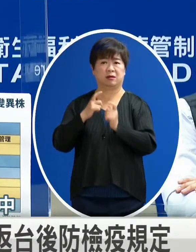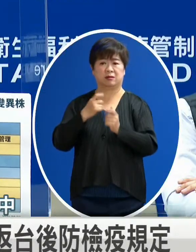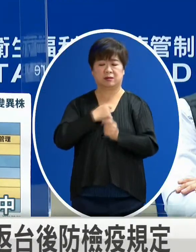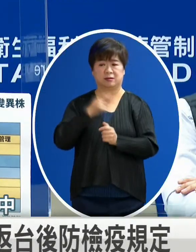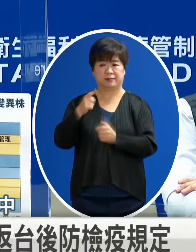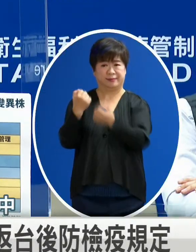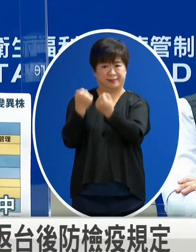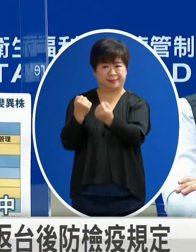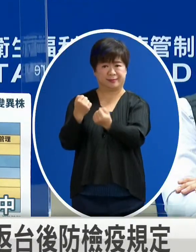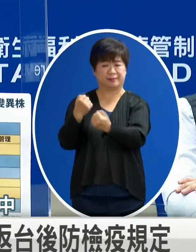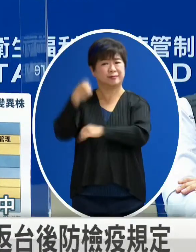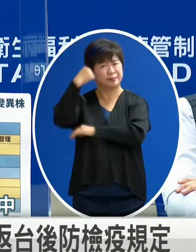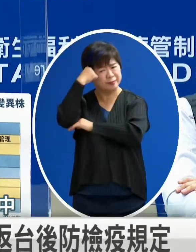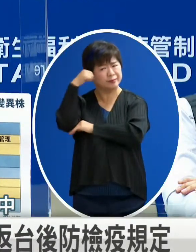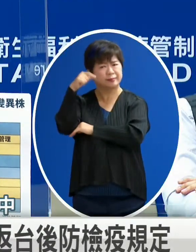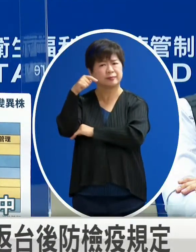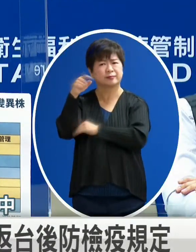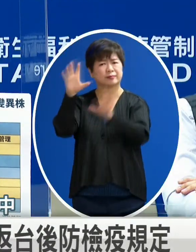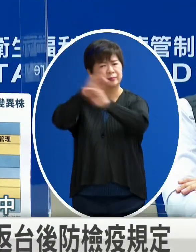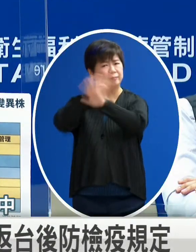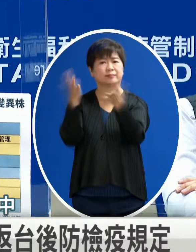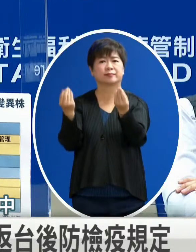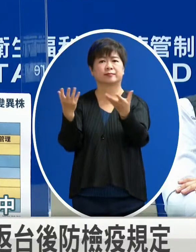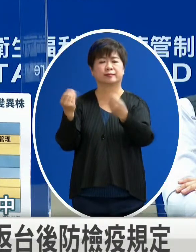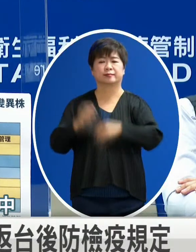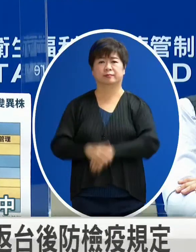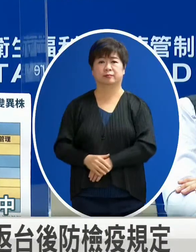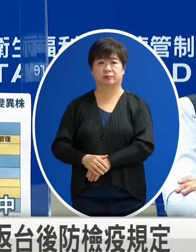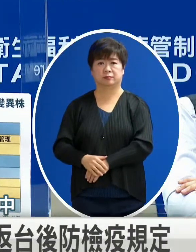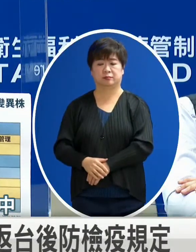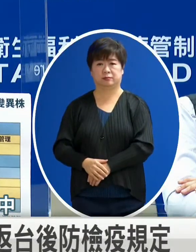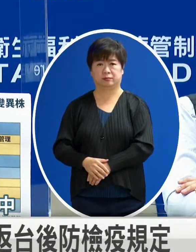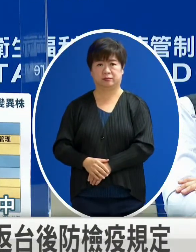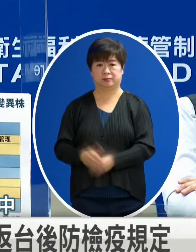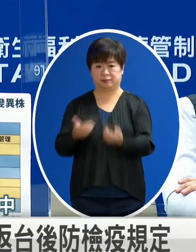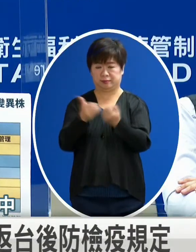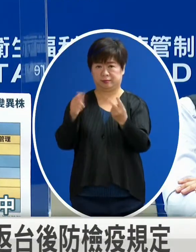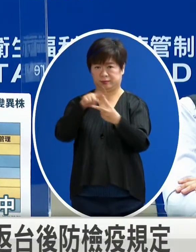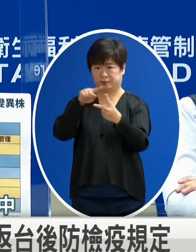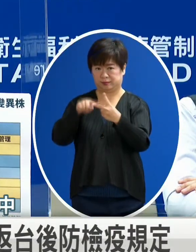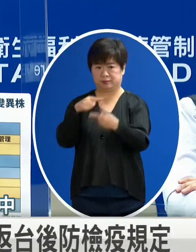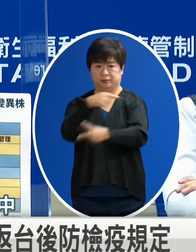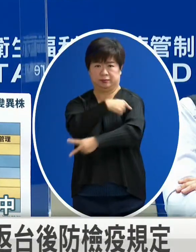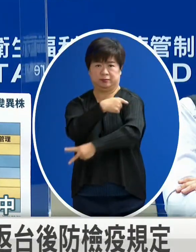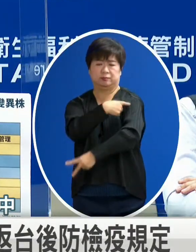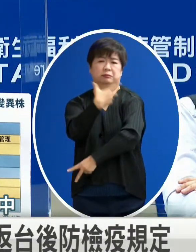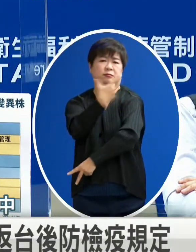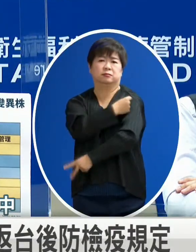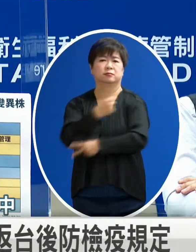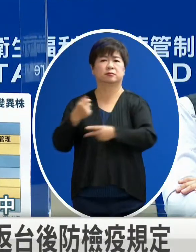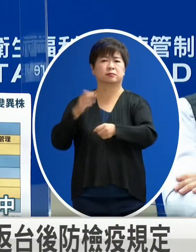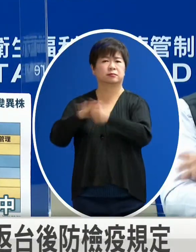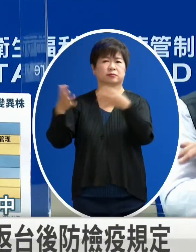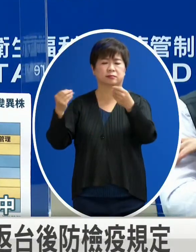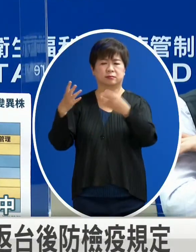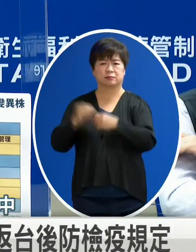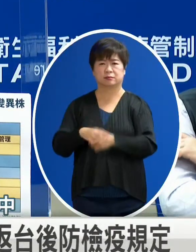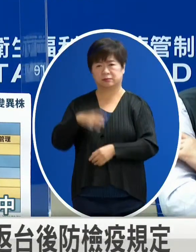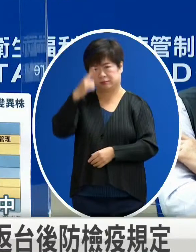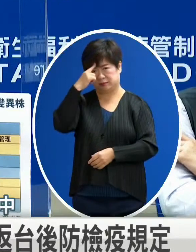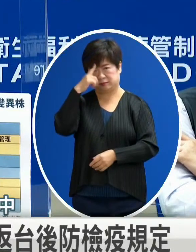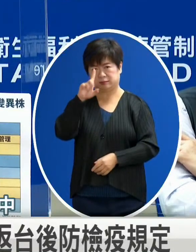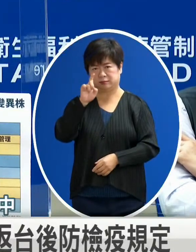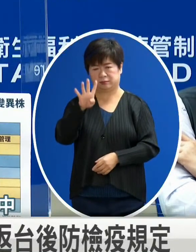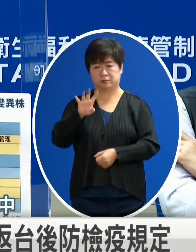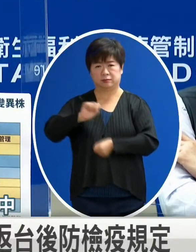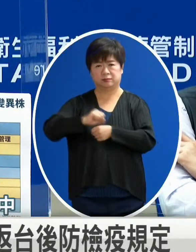到第3地的哈，那就是在没有接种完整疫苗的哈，我们就14天加强自主